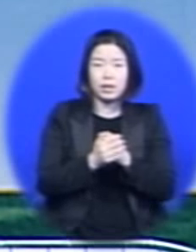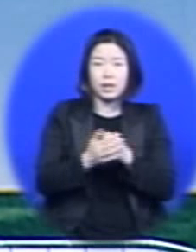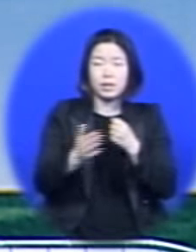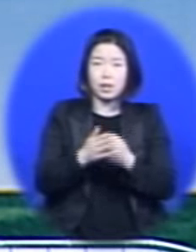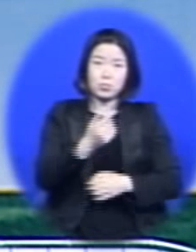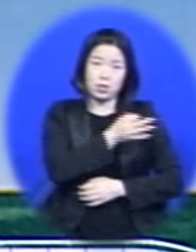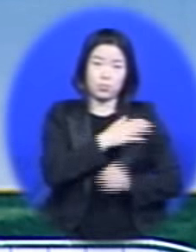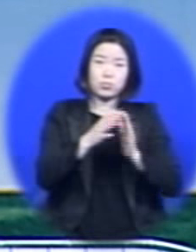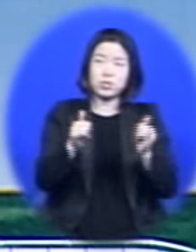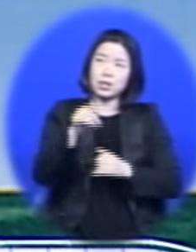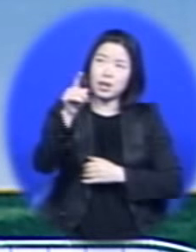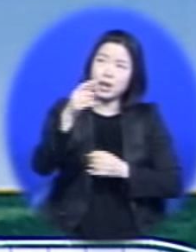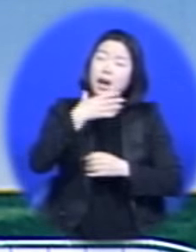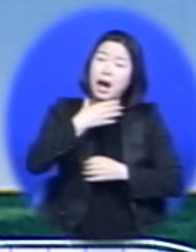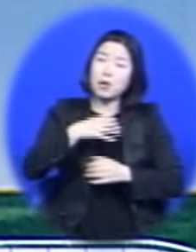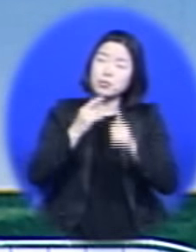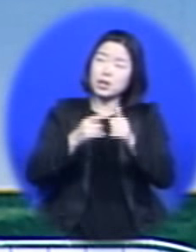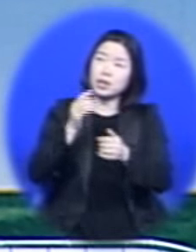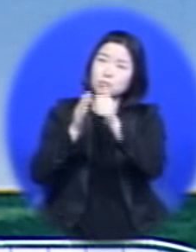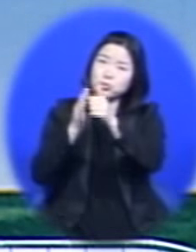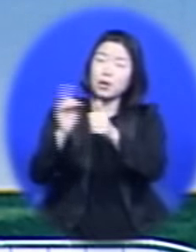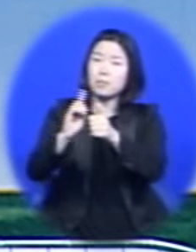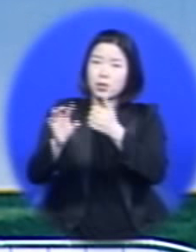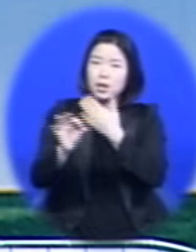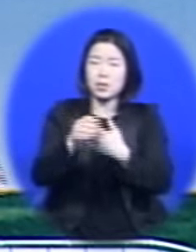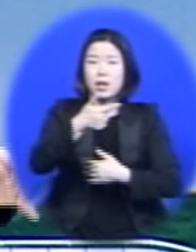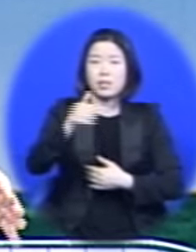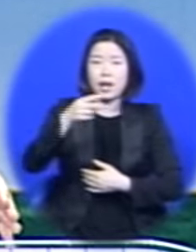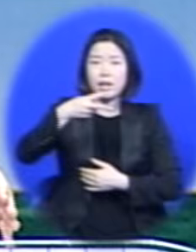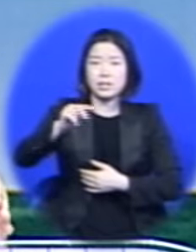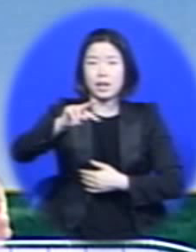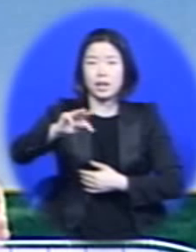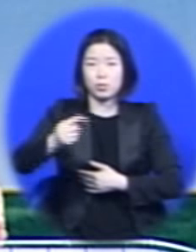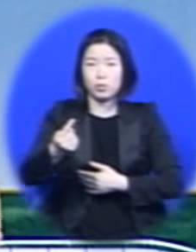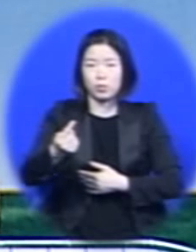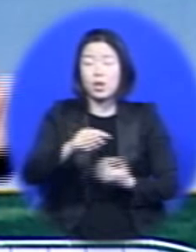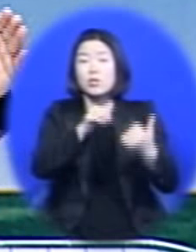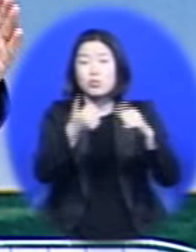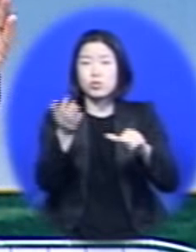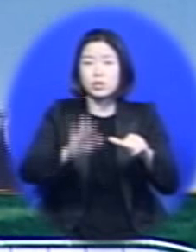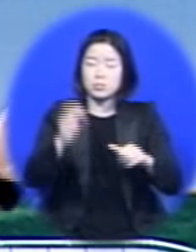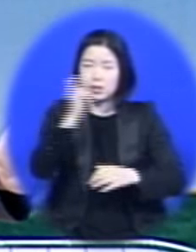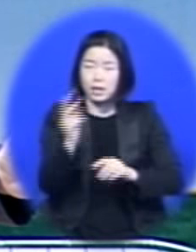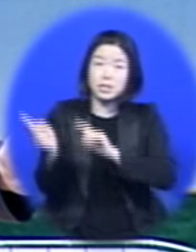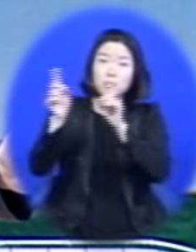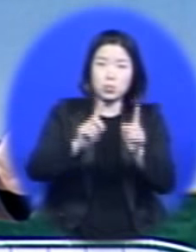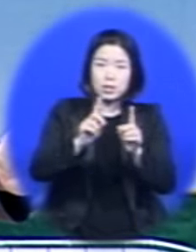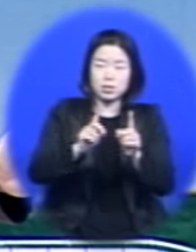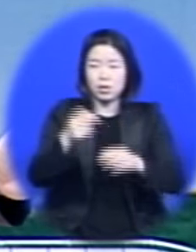것은 그 품 안에 있는 나사로 이미 죽었지만 다시 살아나게 하셔서 동생들을 좀